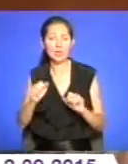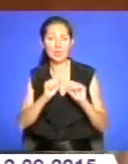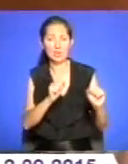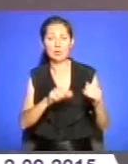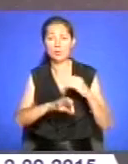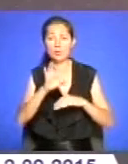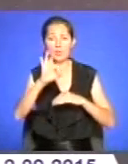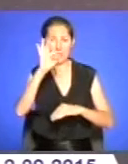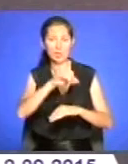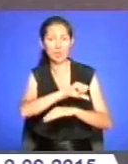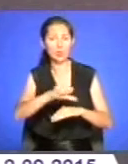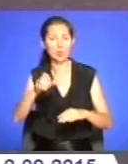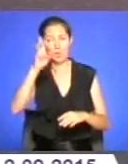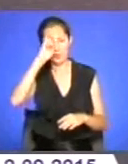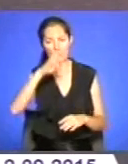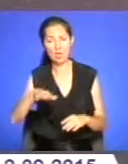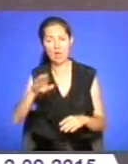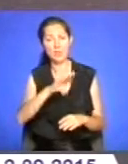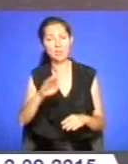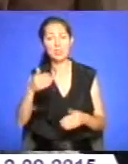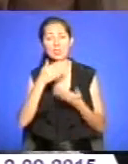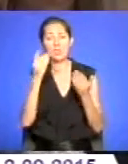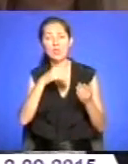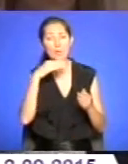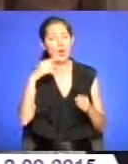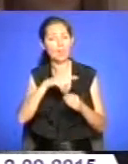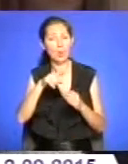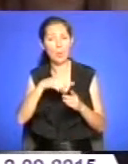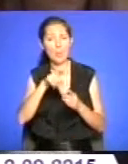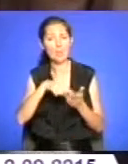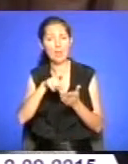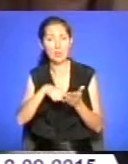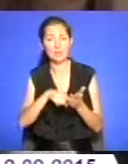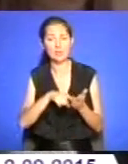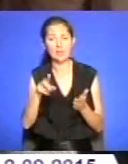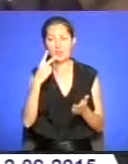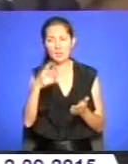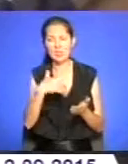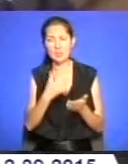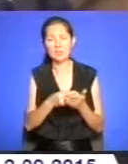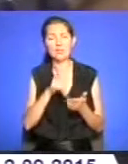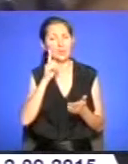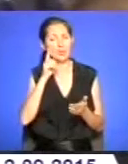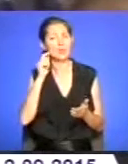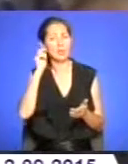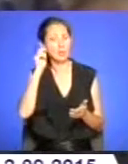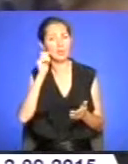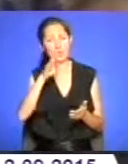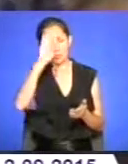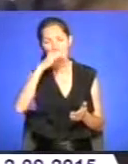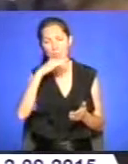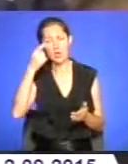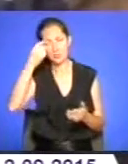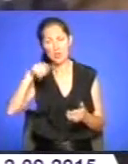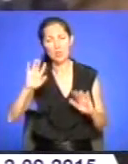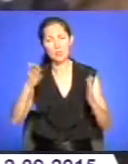кордонів держави. Діти задавали багато питань. Не дивлячись на свій юний вік, хлопці вже багато знають про події на Сході. Вони всіляко підтримують